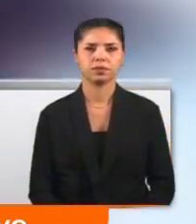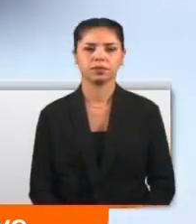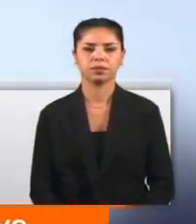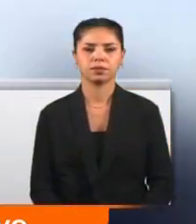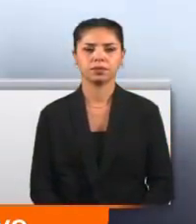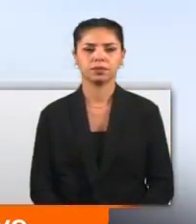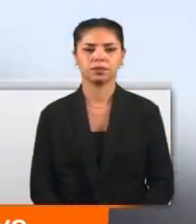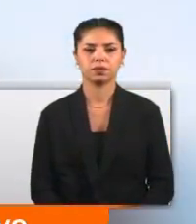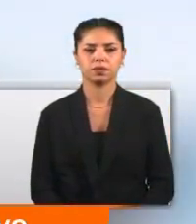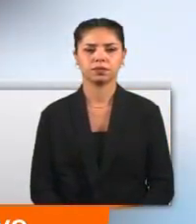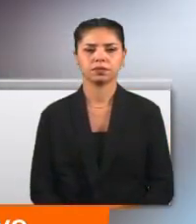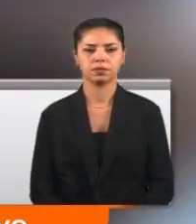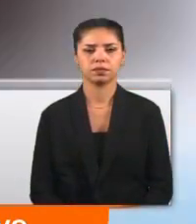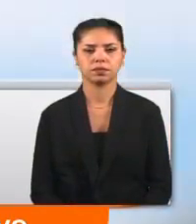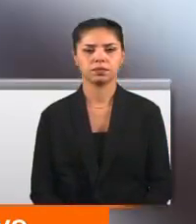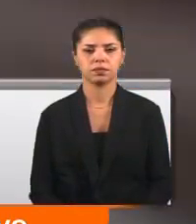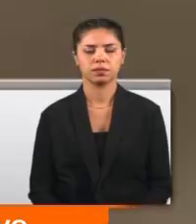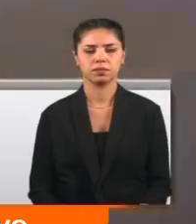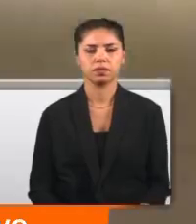Senin adın ne? Şamanı.